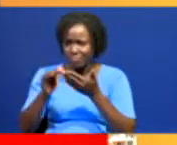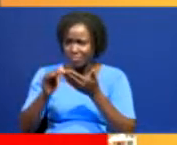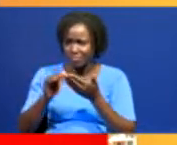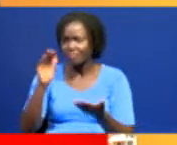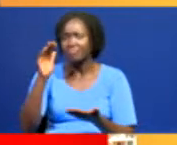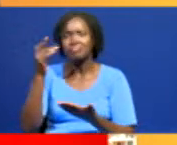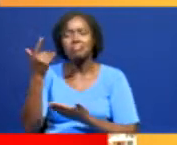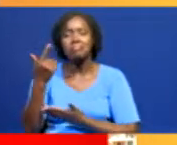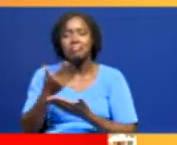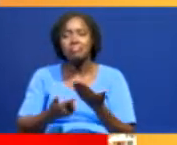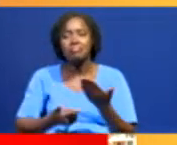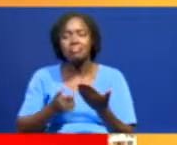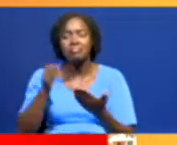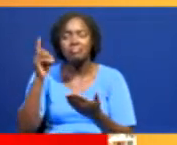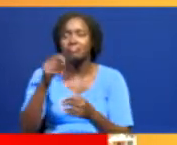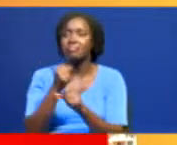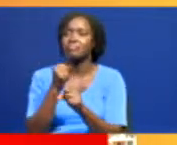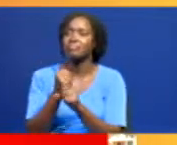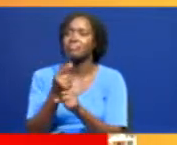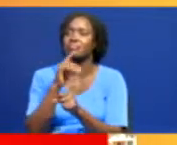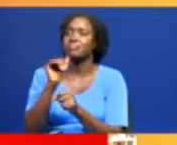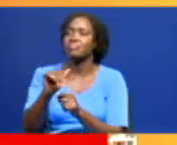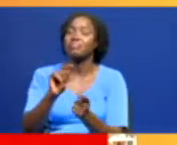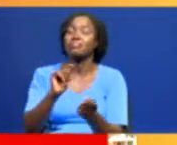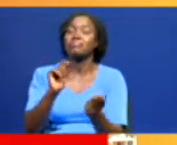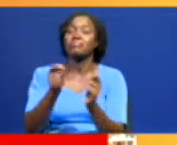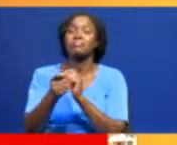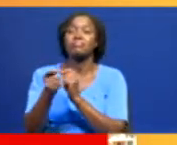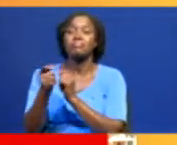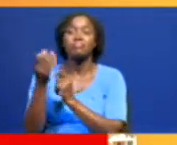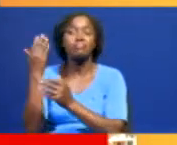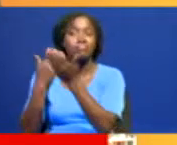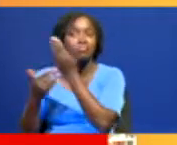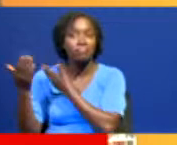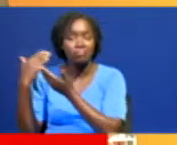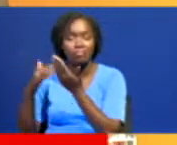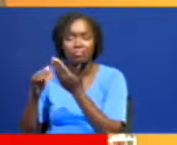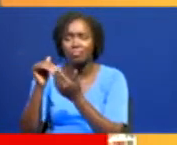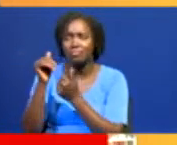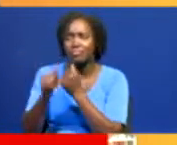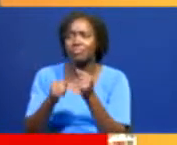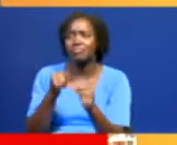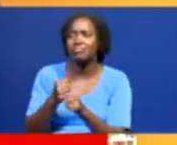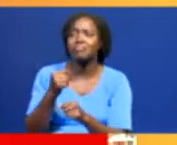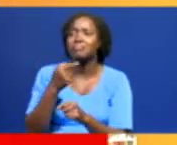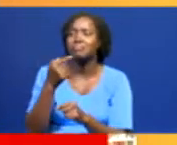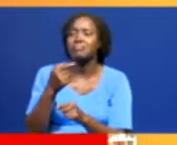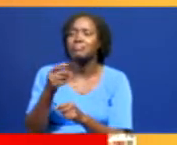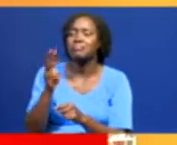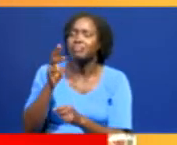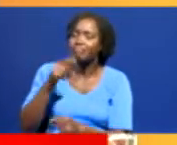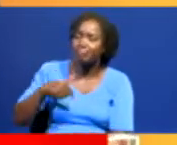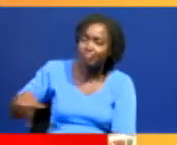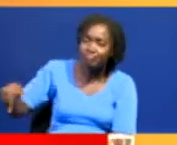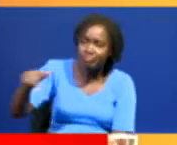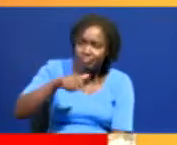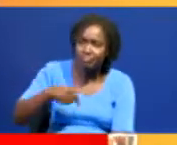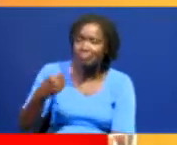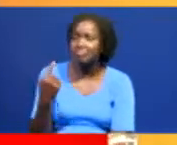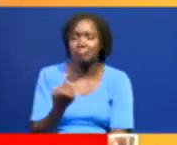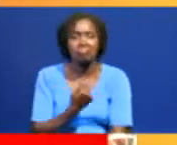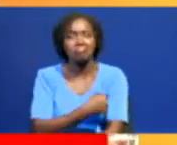ni nini tunatakana kufanya ili tubadilishe historia hii ambayo kila mwaka tunasema tumejenga damu moja, tumejenga hospitali